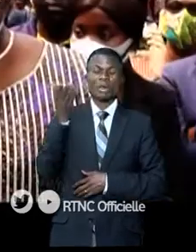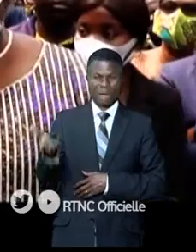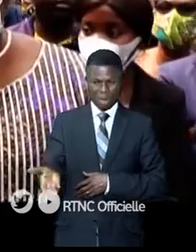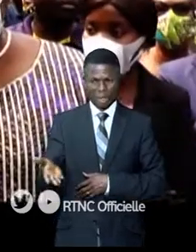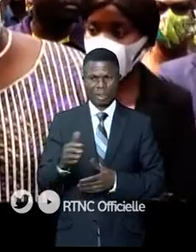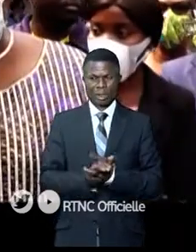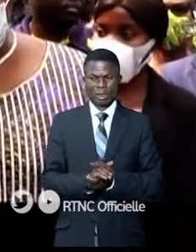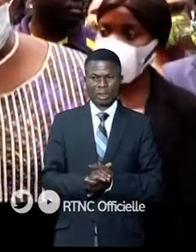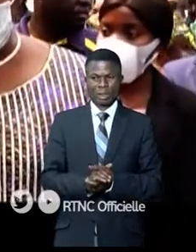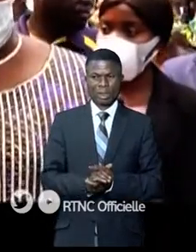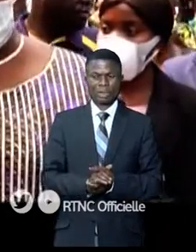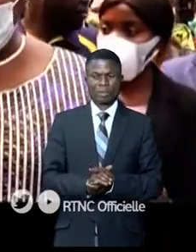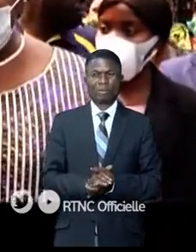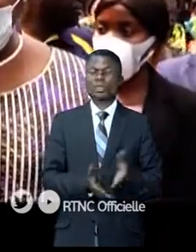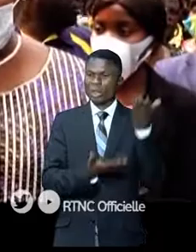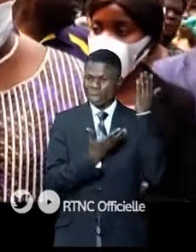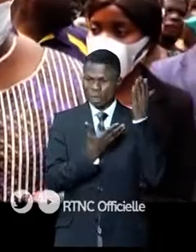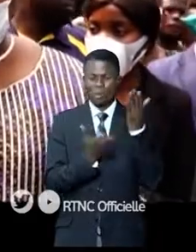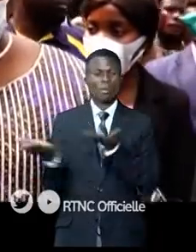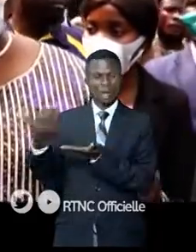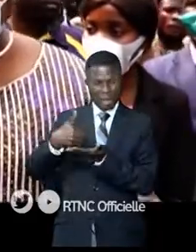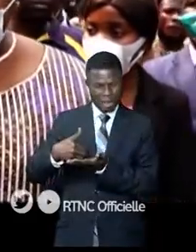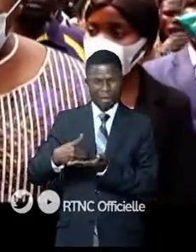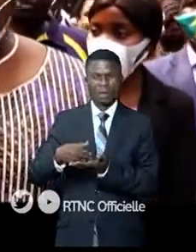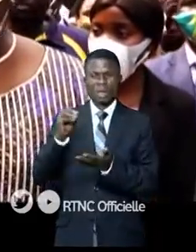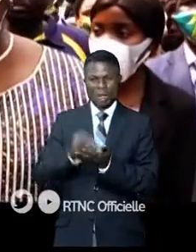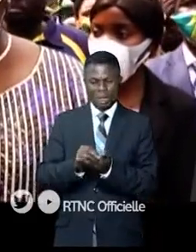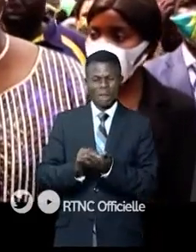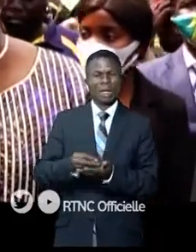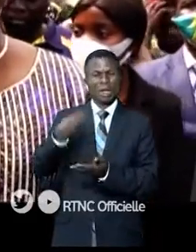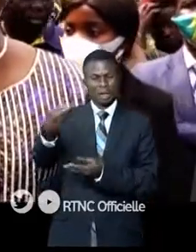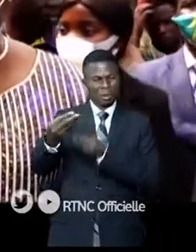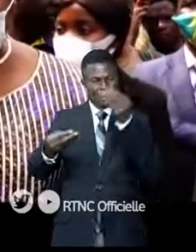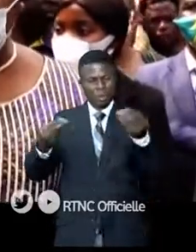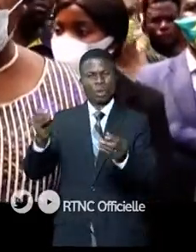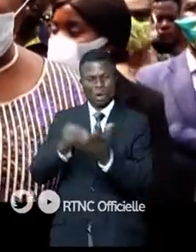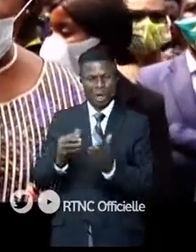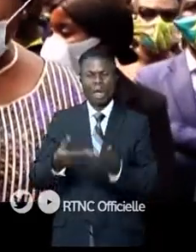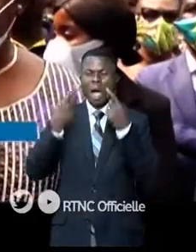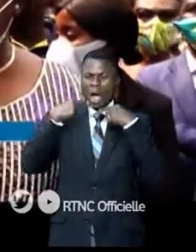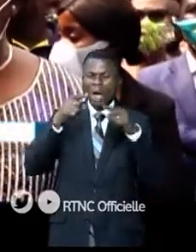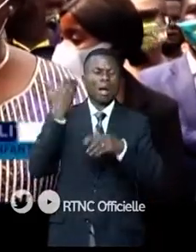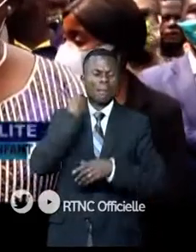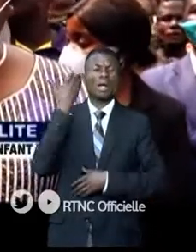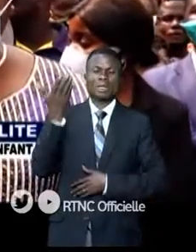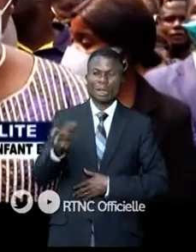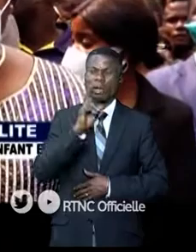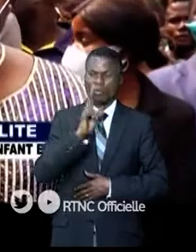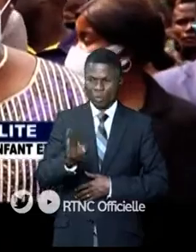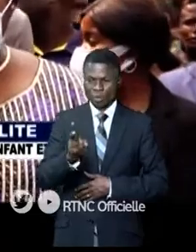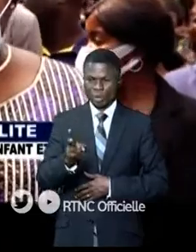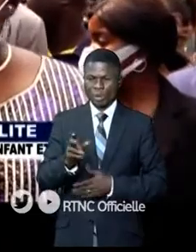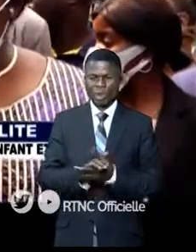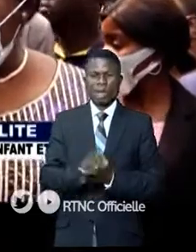Zali. Je pense qu'il était temps que nous puissions revenir pour réarmer les gens, continuer à rappeler que la maladie est là. Et